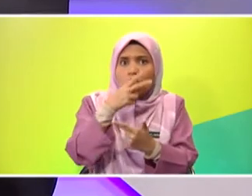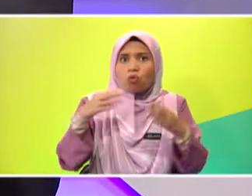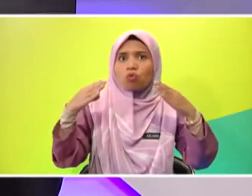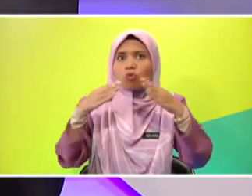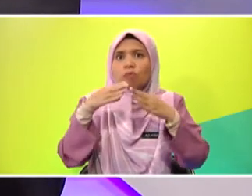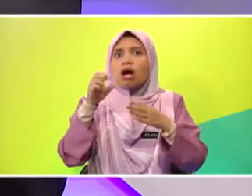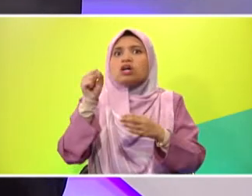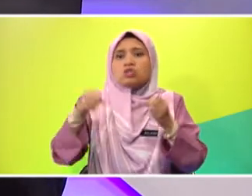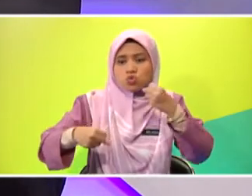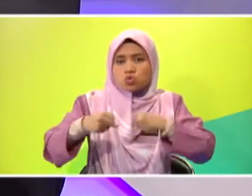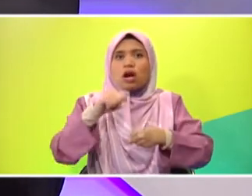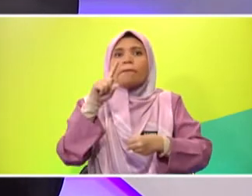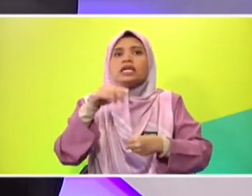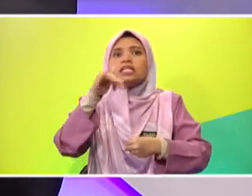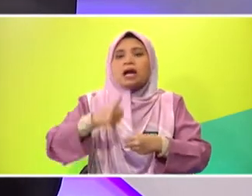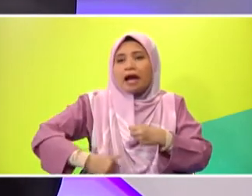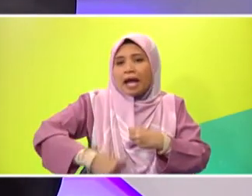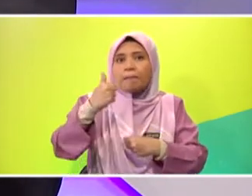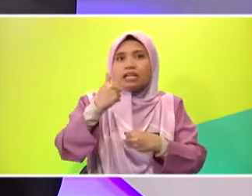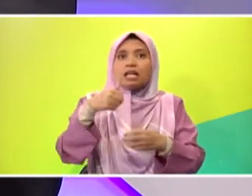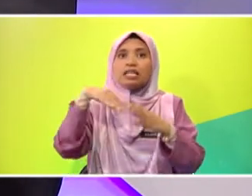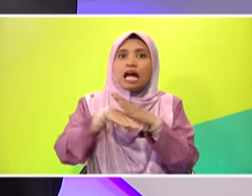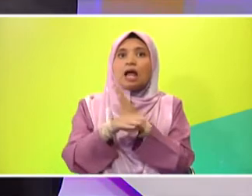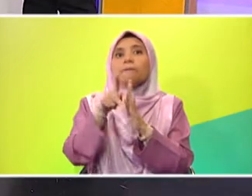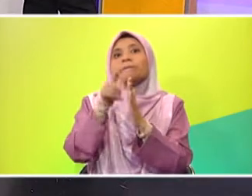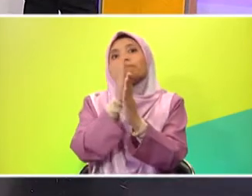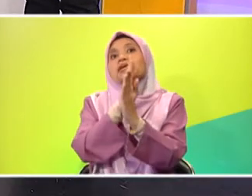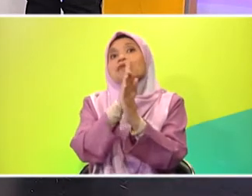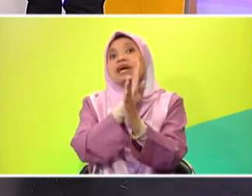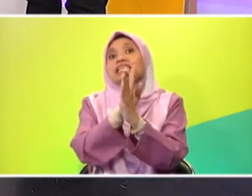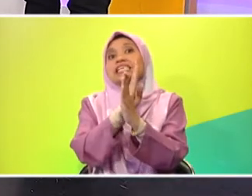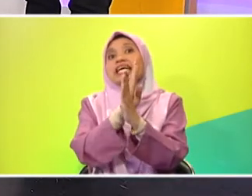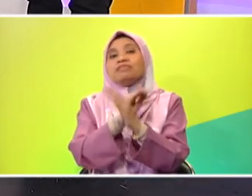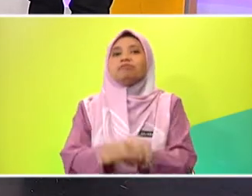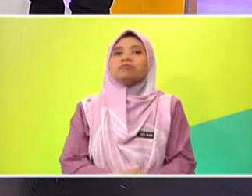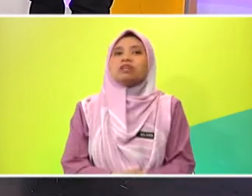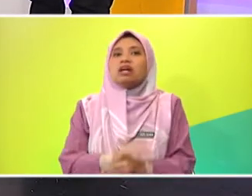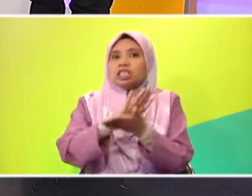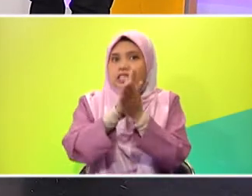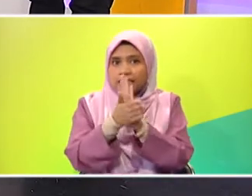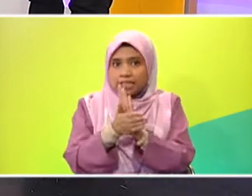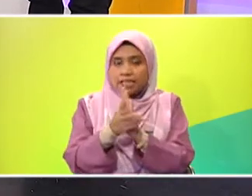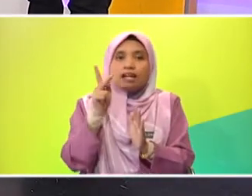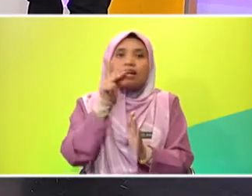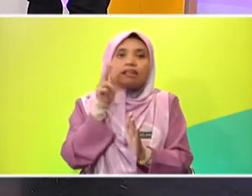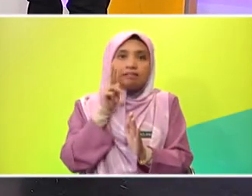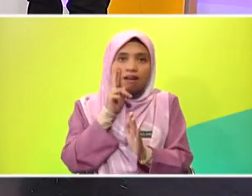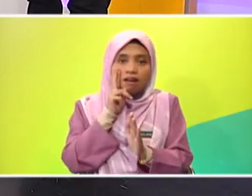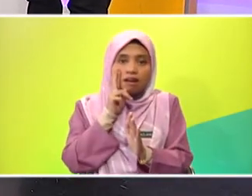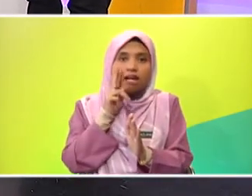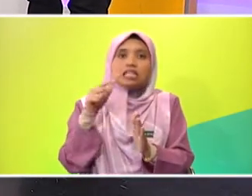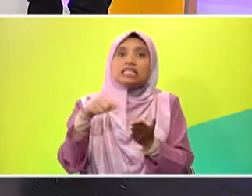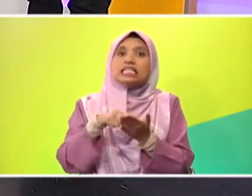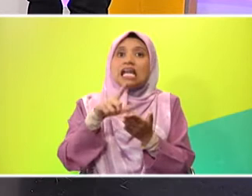yang paling hebat sekali dalam pewarisan mulai ke jadi Kak Ina inilah lima Activity yang